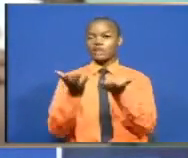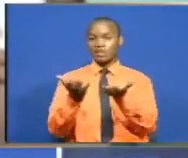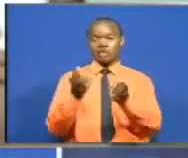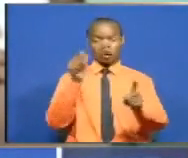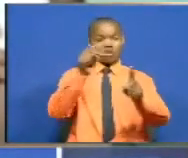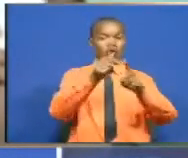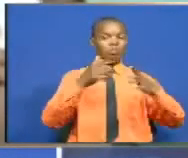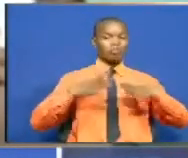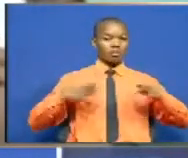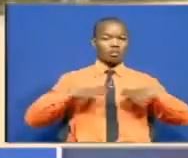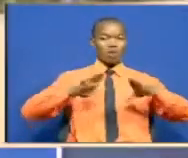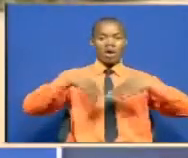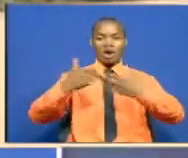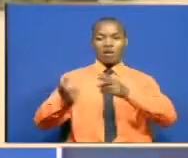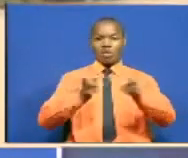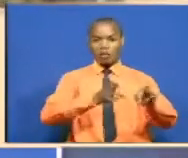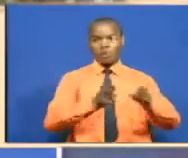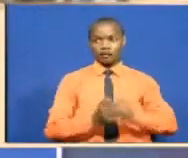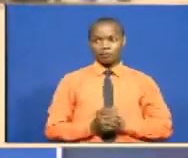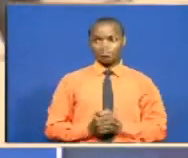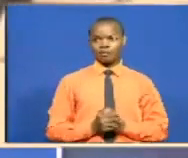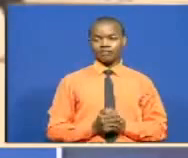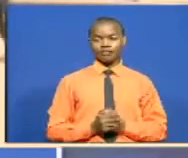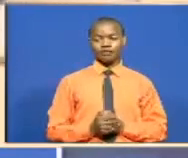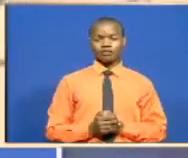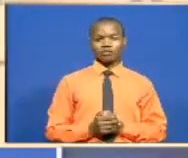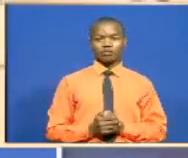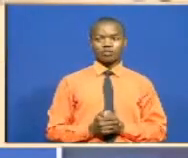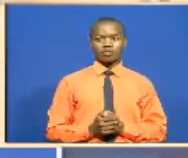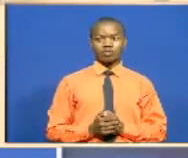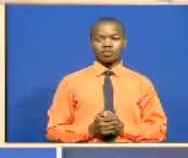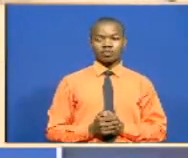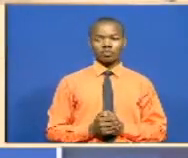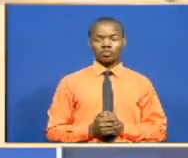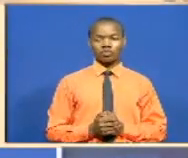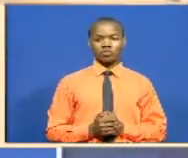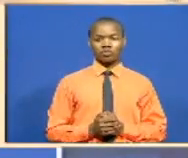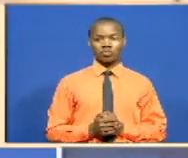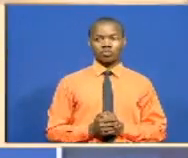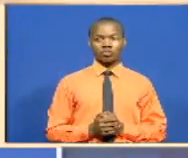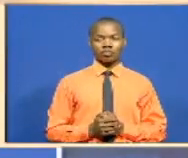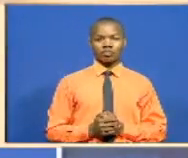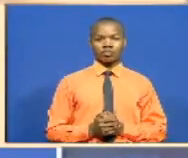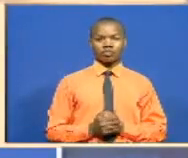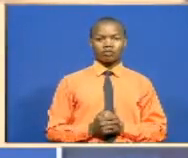kwa wananchi vile inavyotakikana. Nancy Okware, Channel One News.